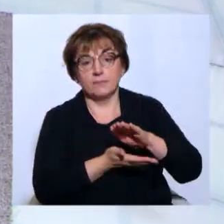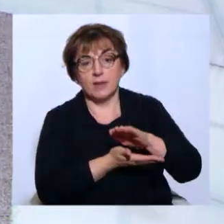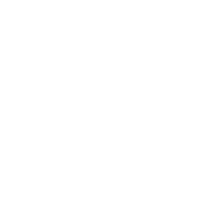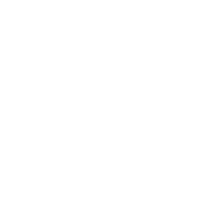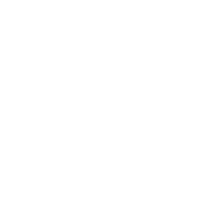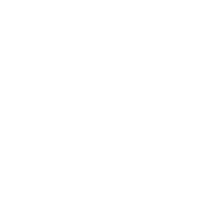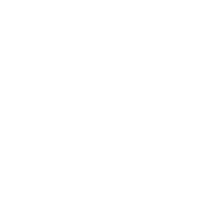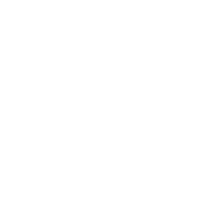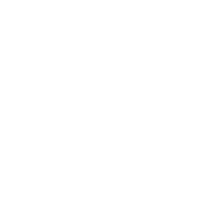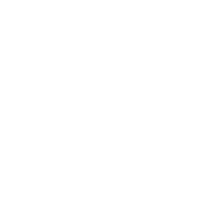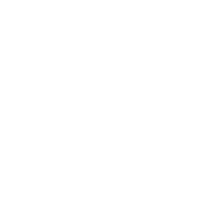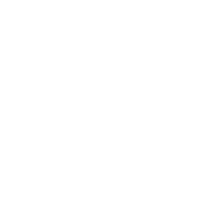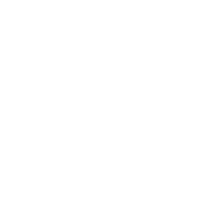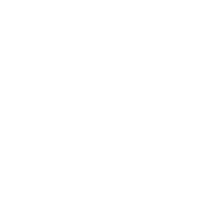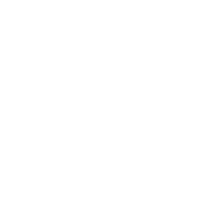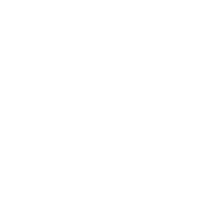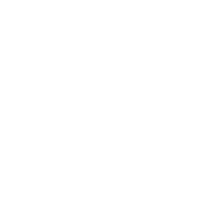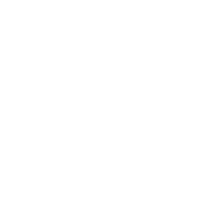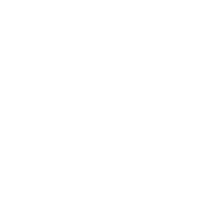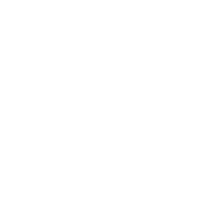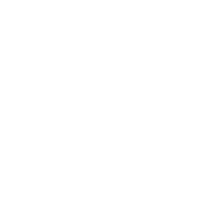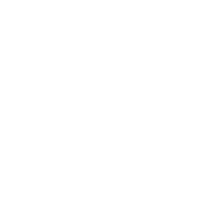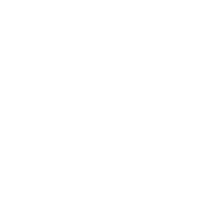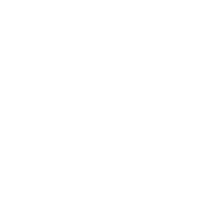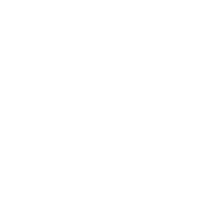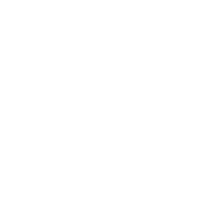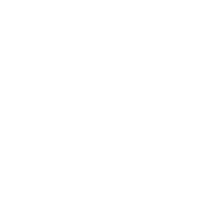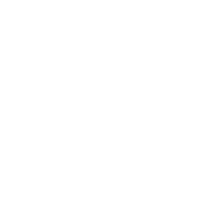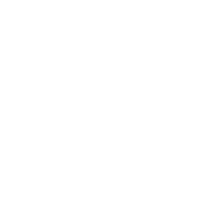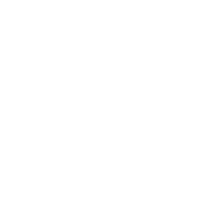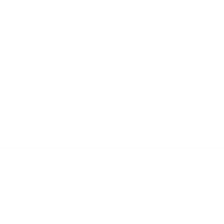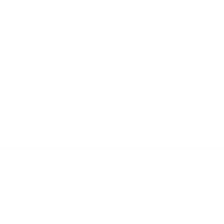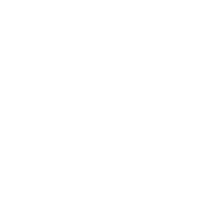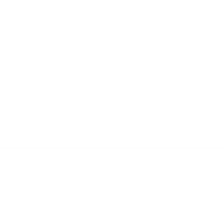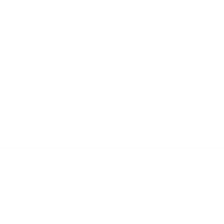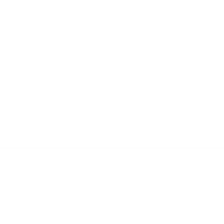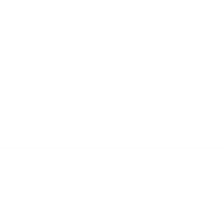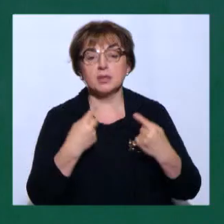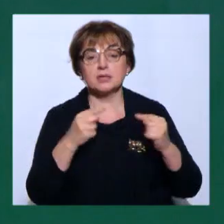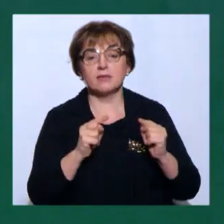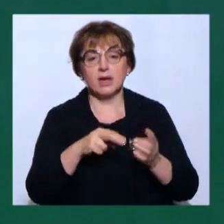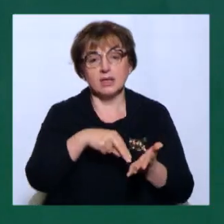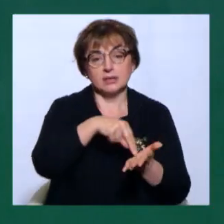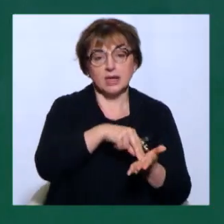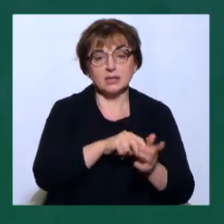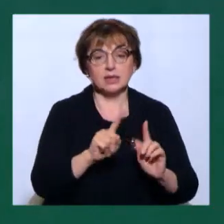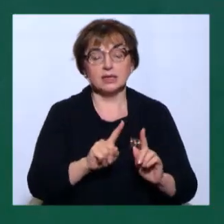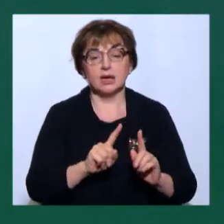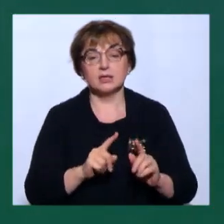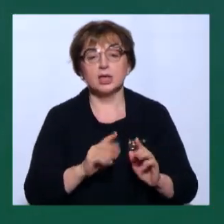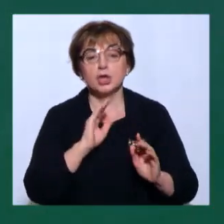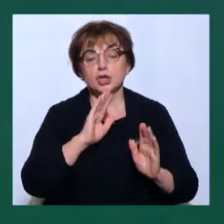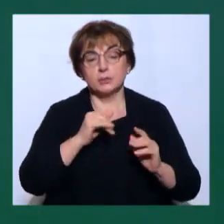ხედავთ ეკრანზე, რითაც ის ემაგრება რაიმე საყრდენს. შემდეგ